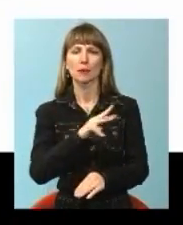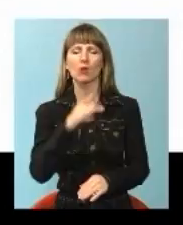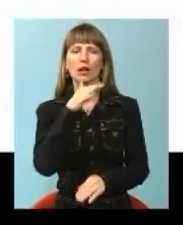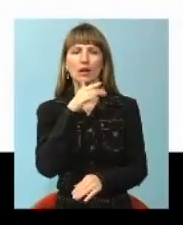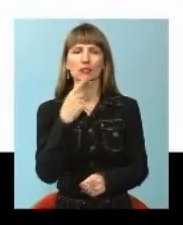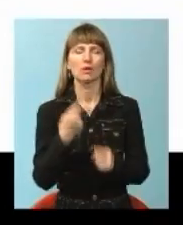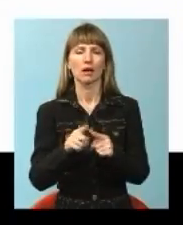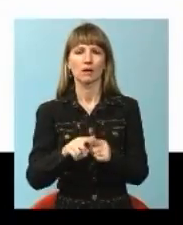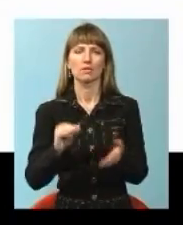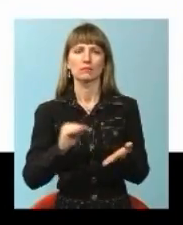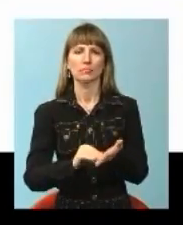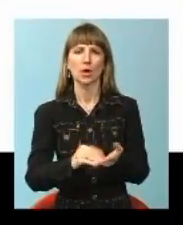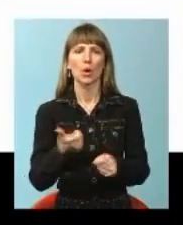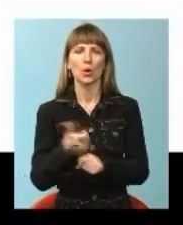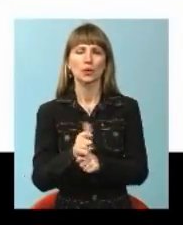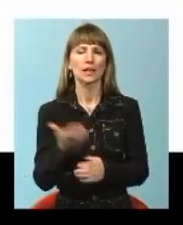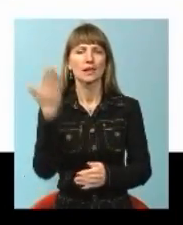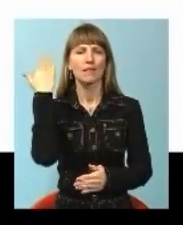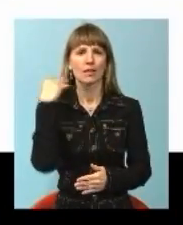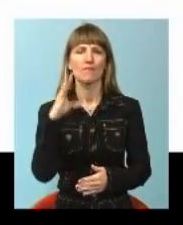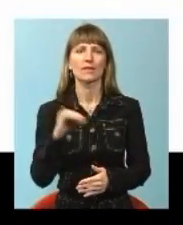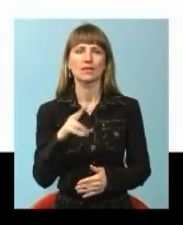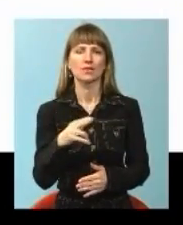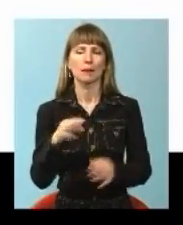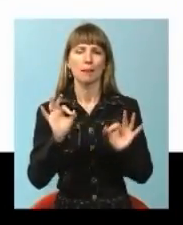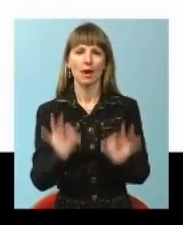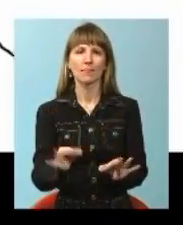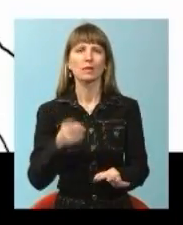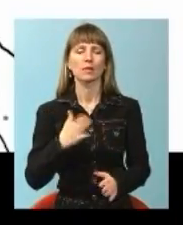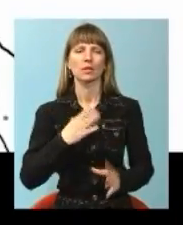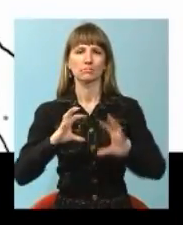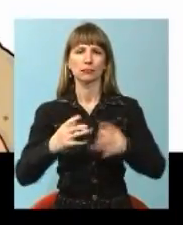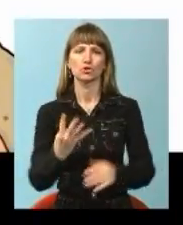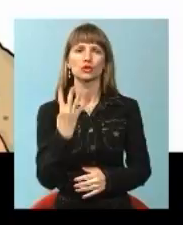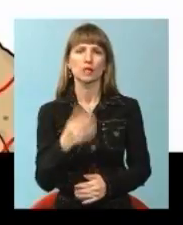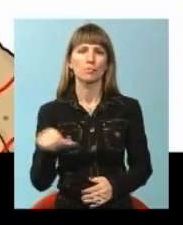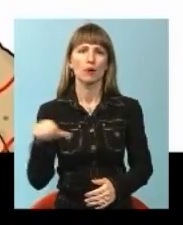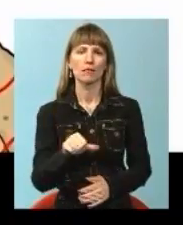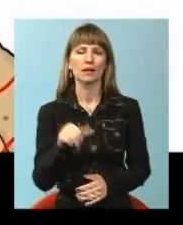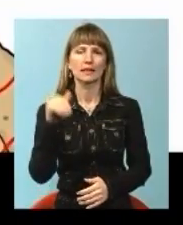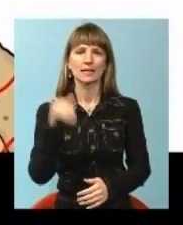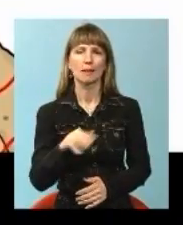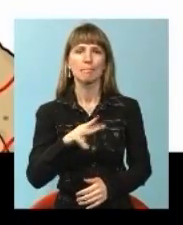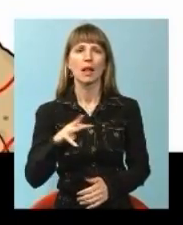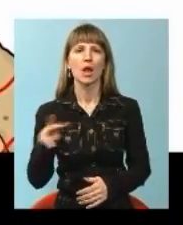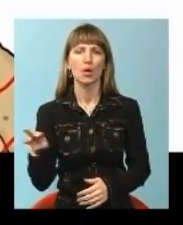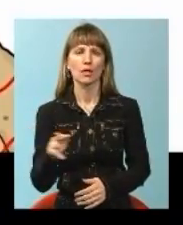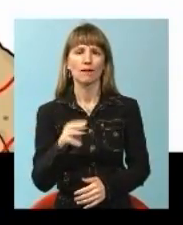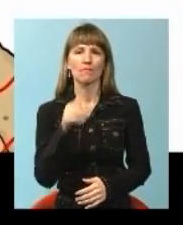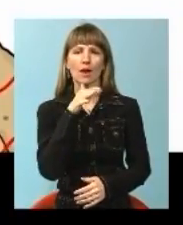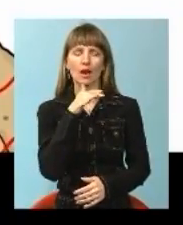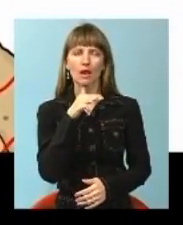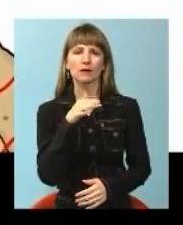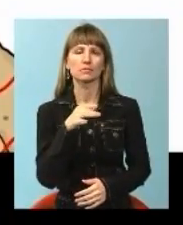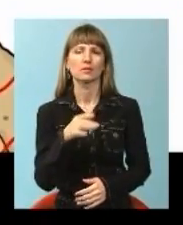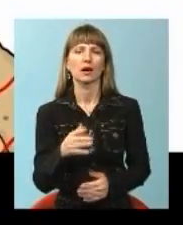Це значення, звісно, дуже-дуже далеке від істини. Бо насправді нашій планеті 4,5 тисячі мільйонів років. Помилку